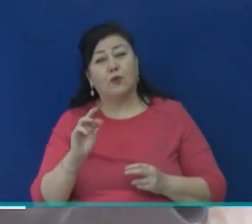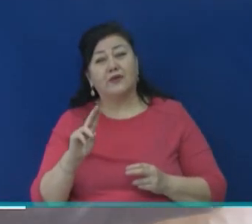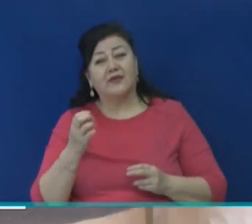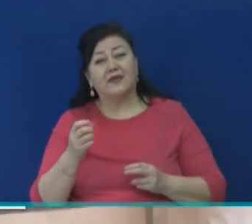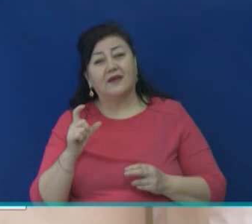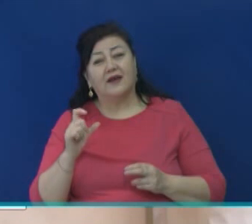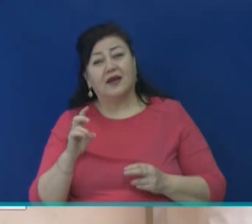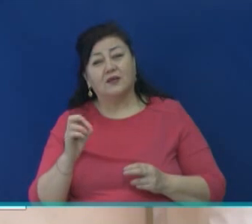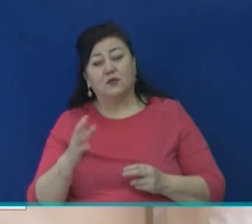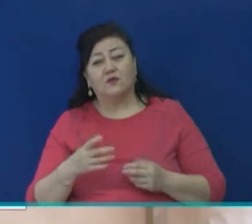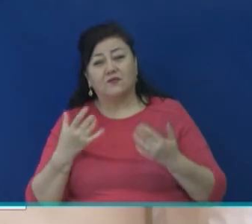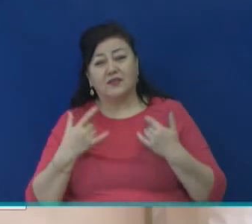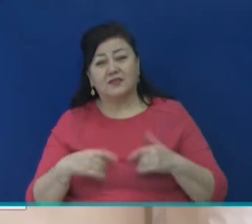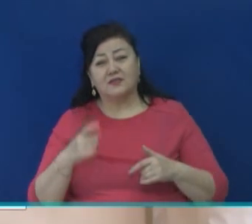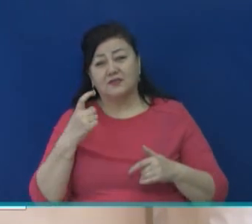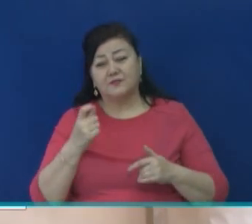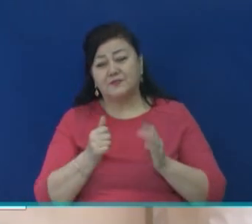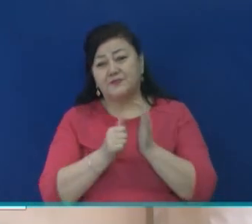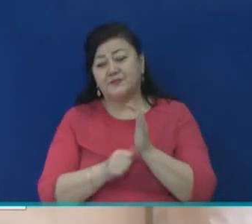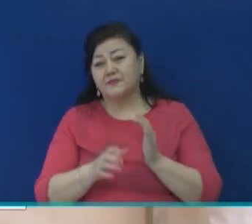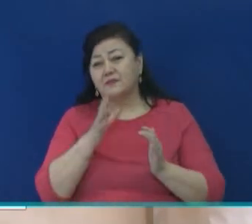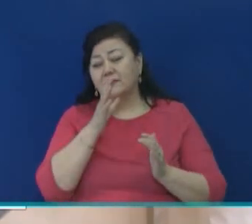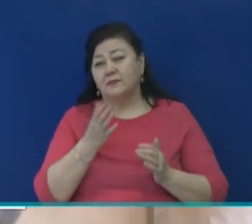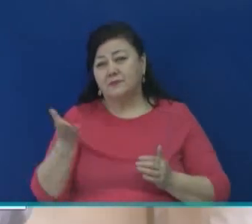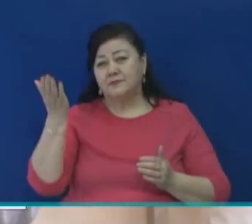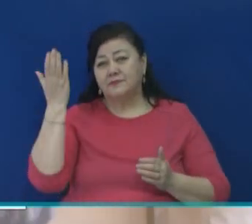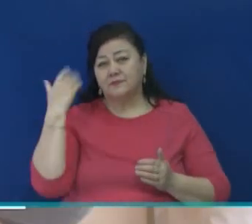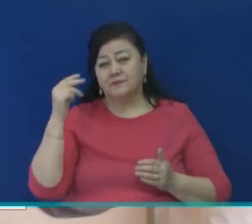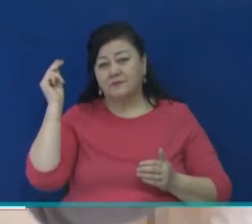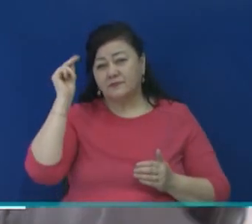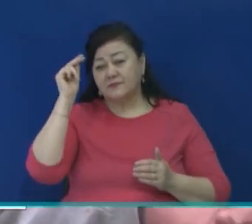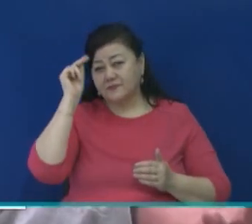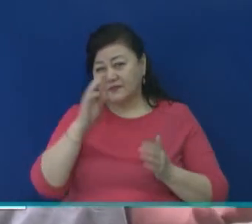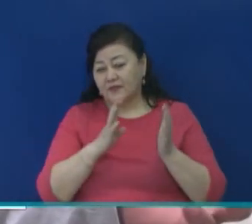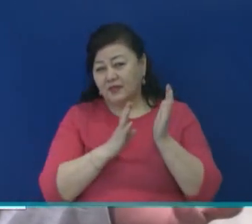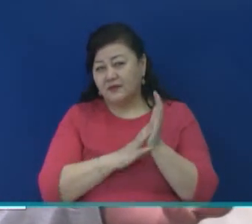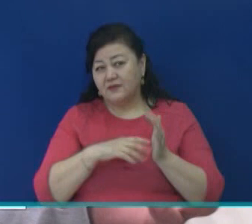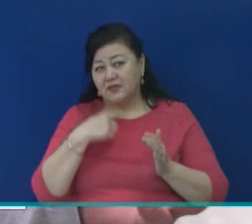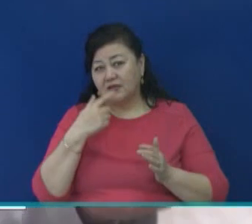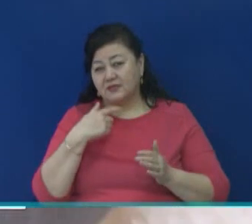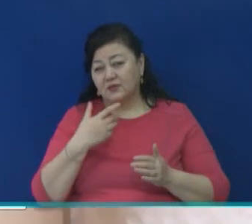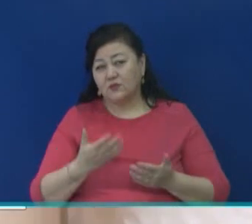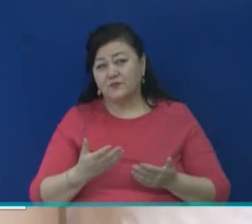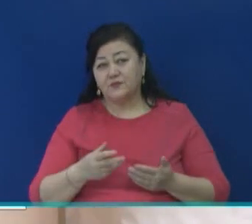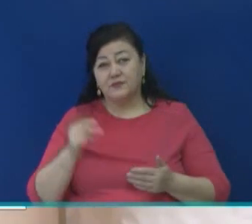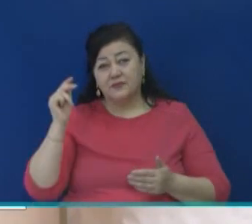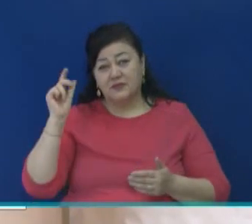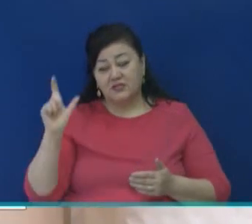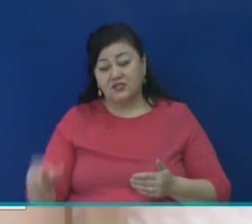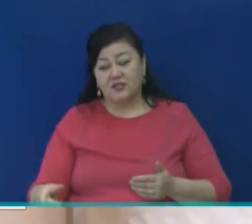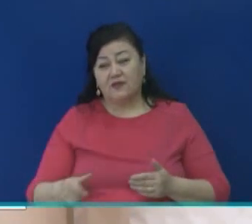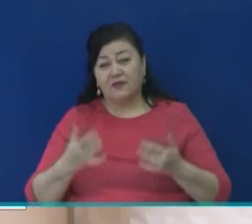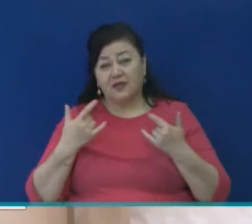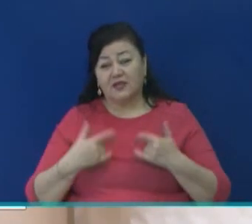160 лет назад человек который дал определение многому выучил девять языков только Подумайте человек родившийся